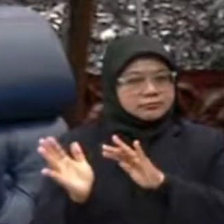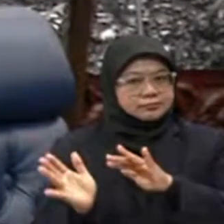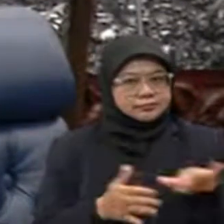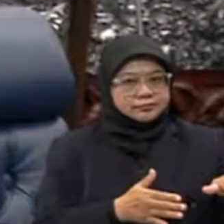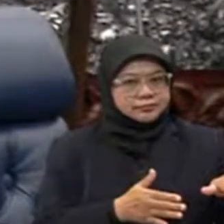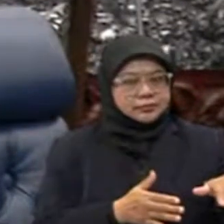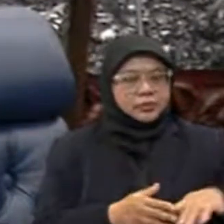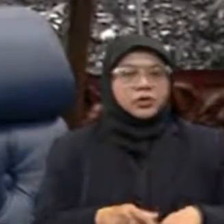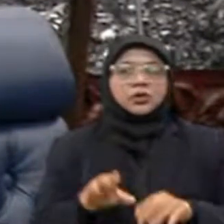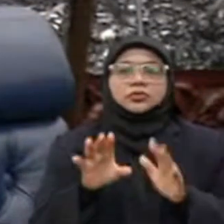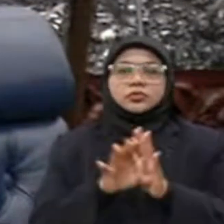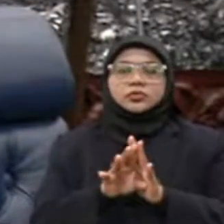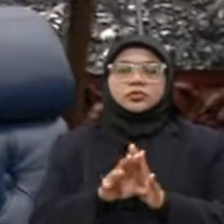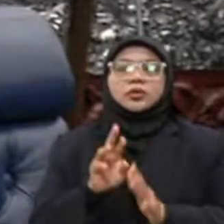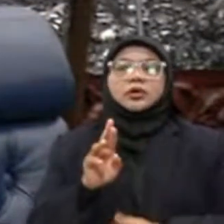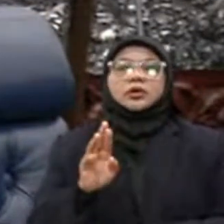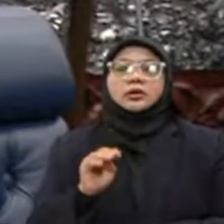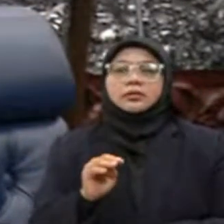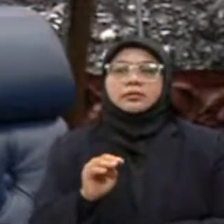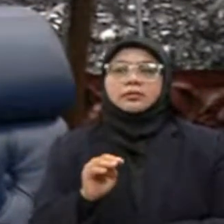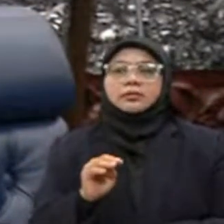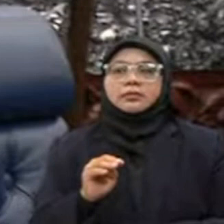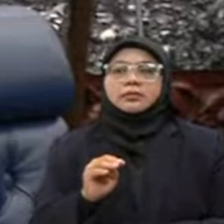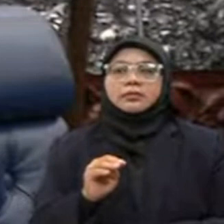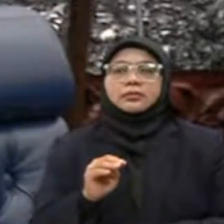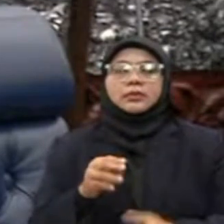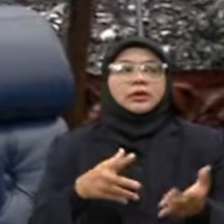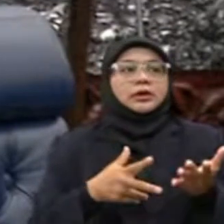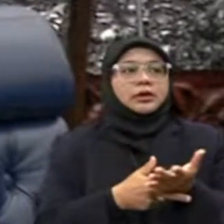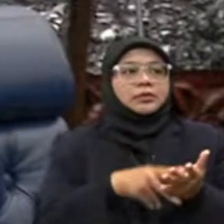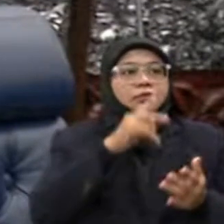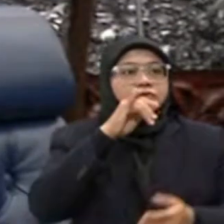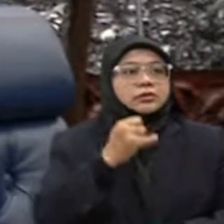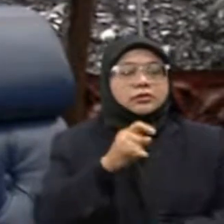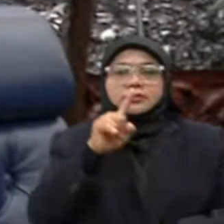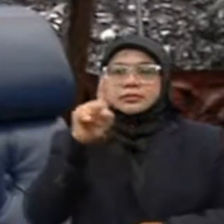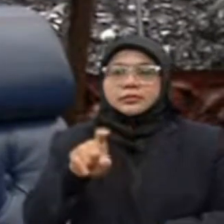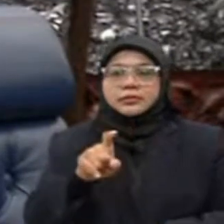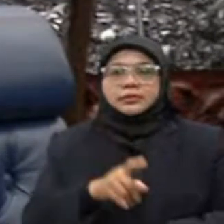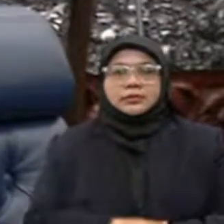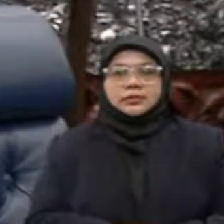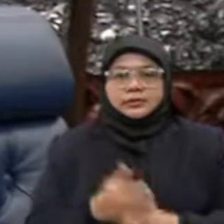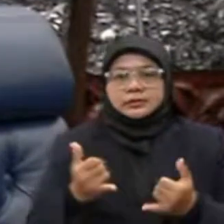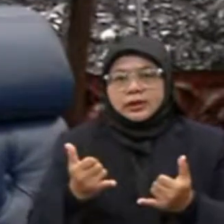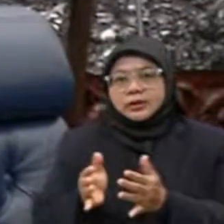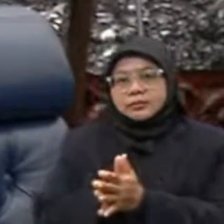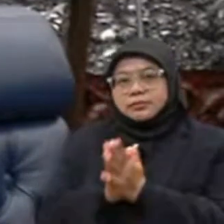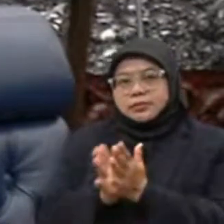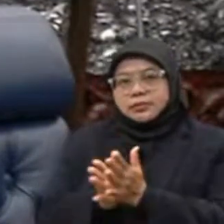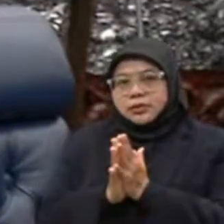konon-ko Ringgit ini adalah tujuannya Ajukan pertanyaan itu terus